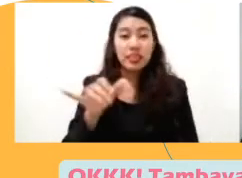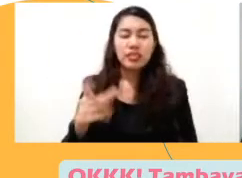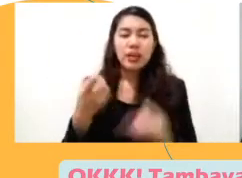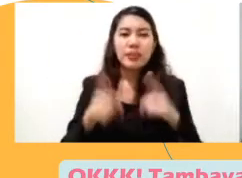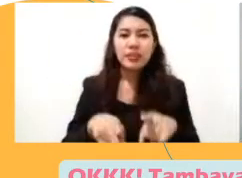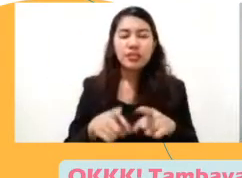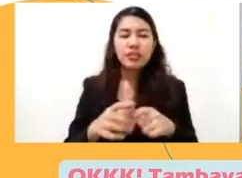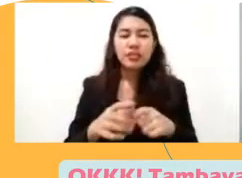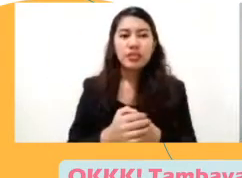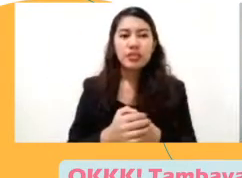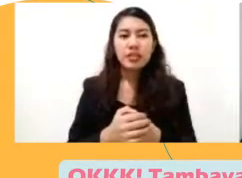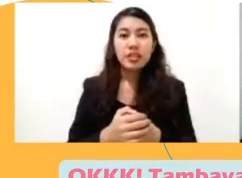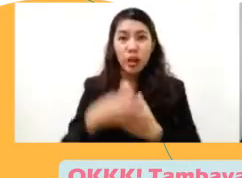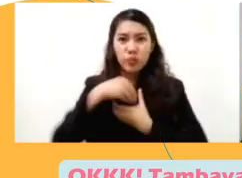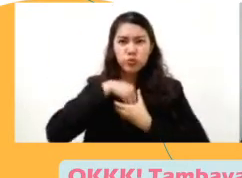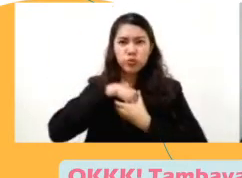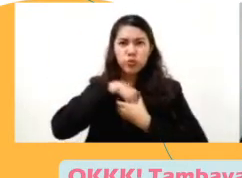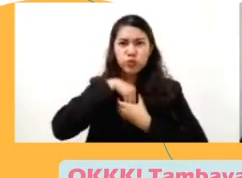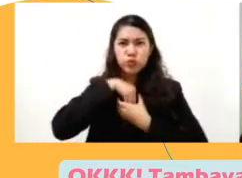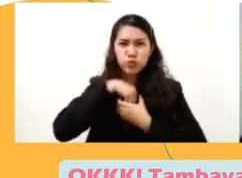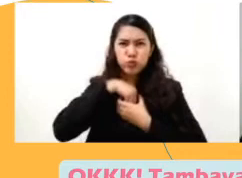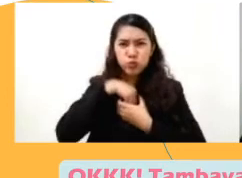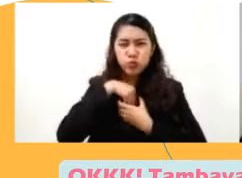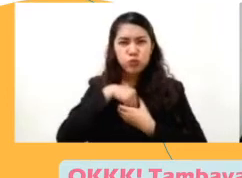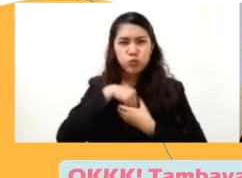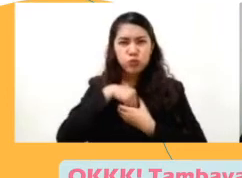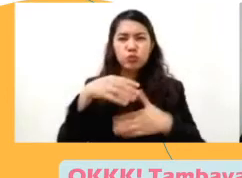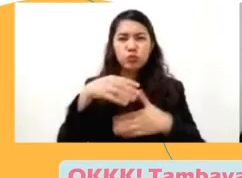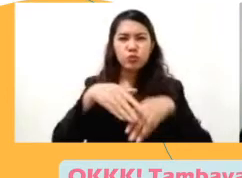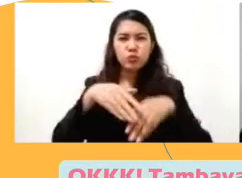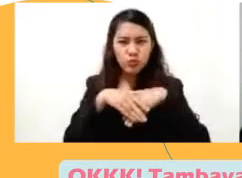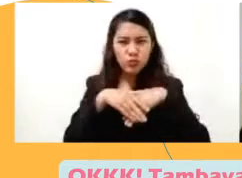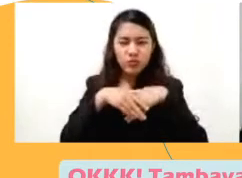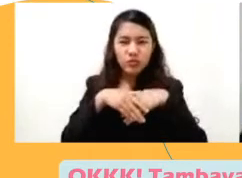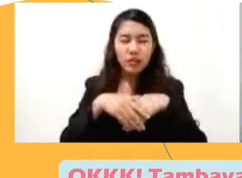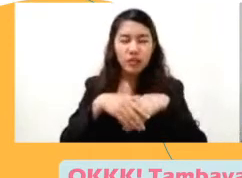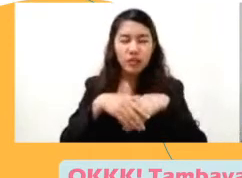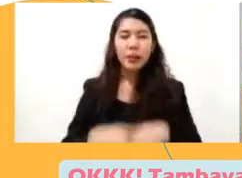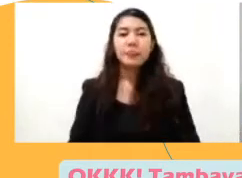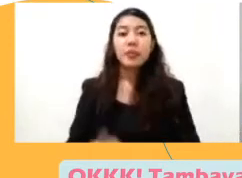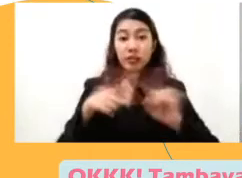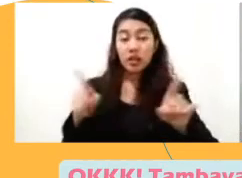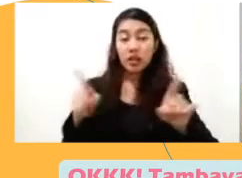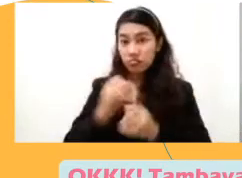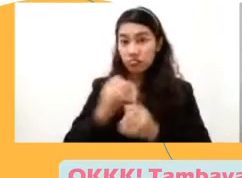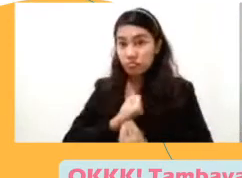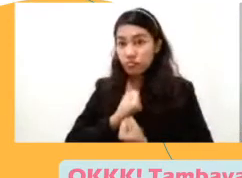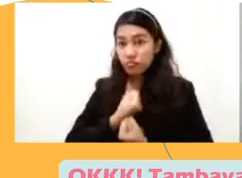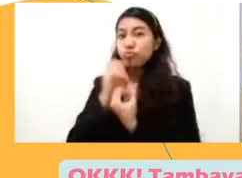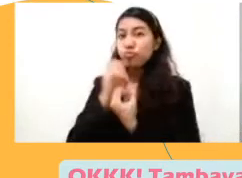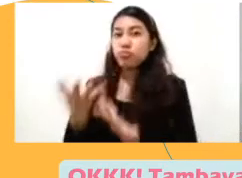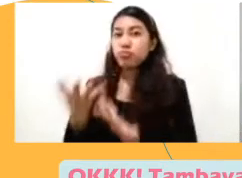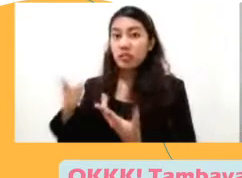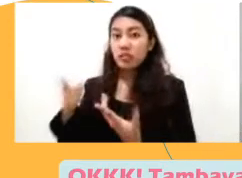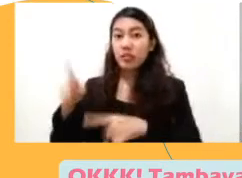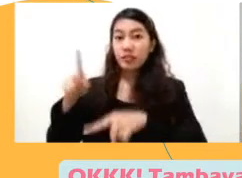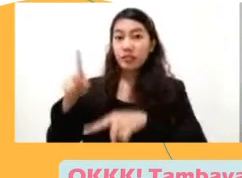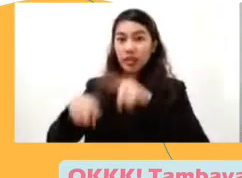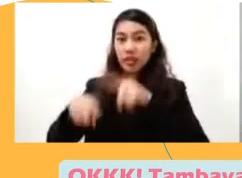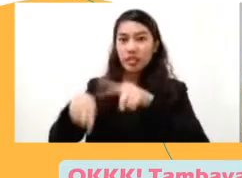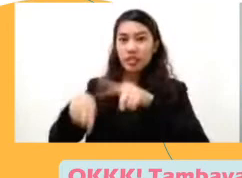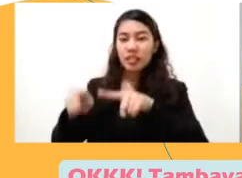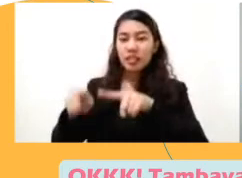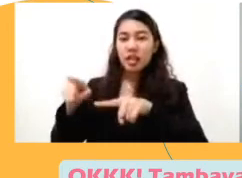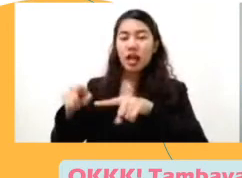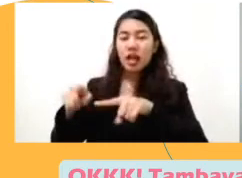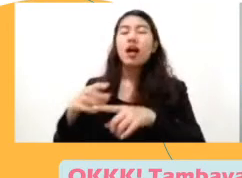Nasa akin lang naman. Pero kapag minsan isang share ko lang sa kaibigan, suddenly pinagtatawanan na namin.